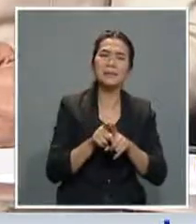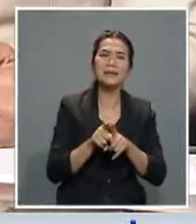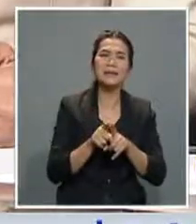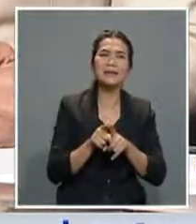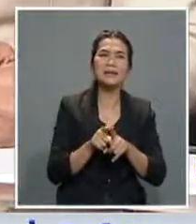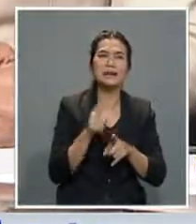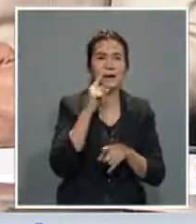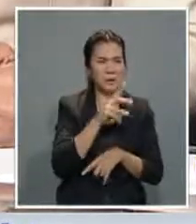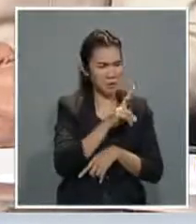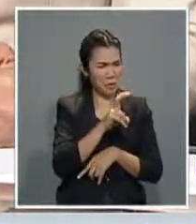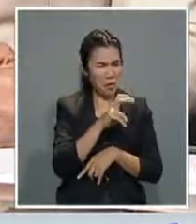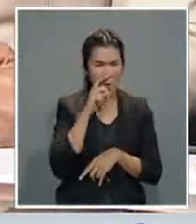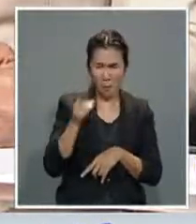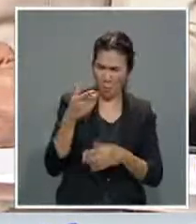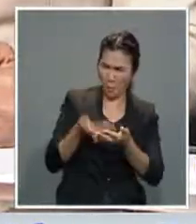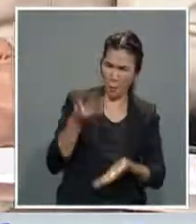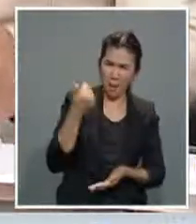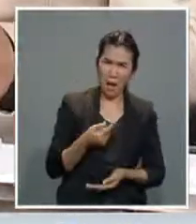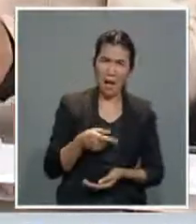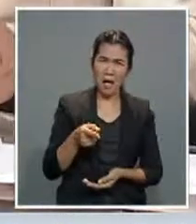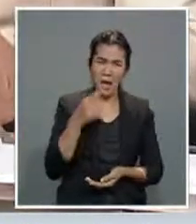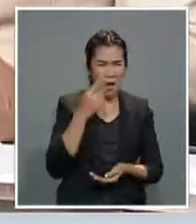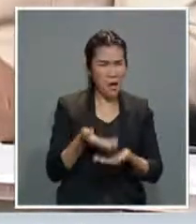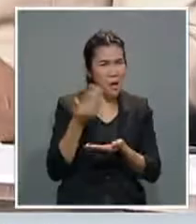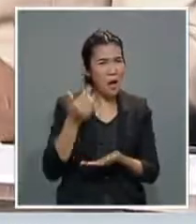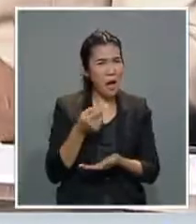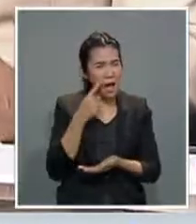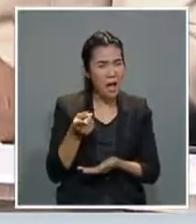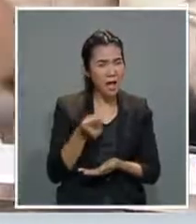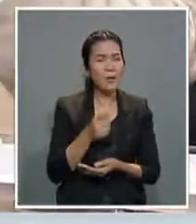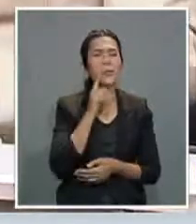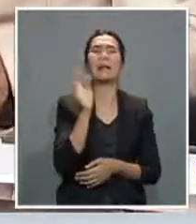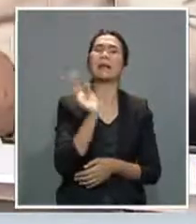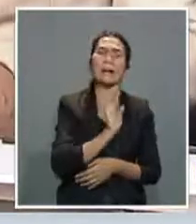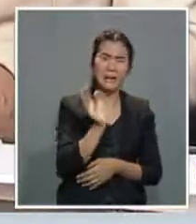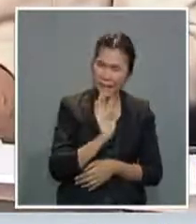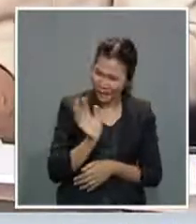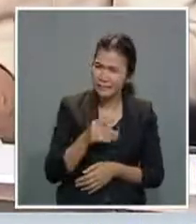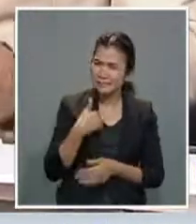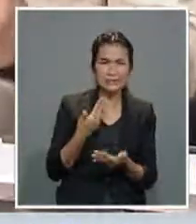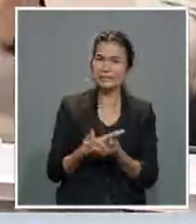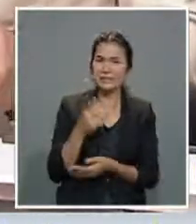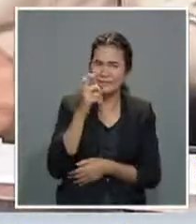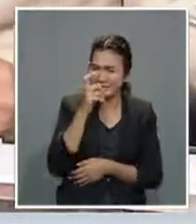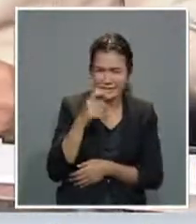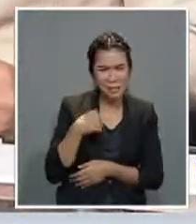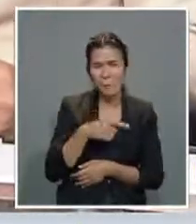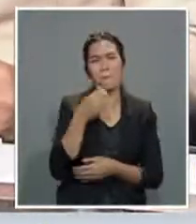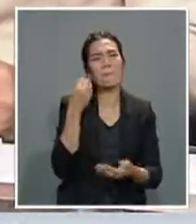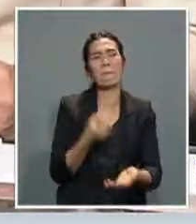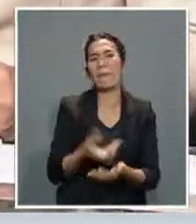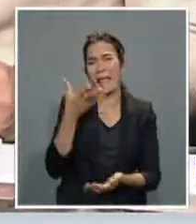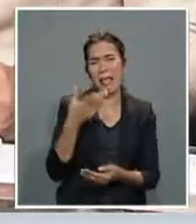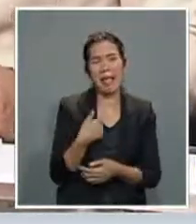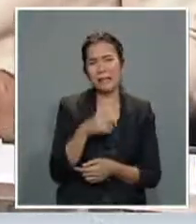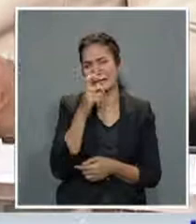โลละ200ระดับป๋าซื้อไม่ได้ ก็คือไม่ใช่ซื้อไม่ได้มันก็ซื้อไม่ได้จริงๆนั่นแหละแต่ว่ามันแพงเกินไ